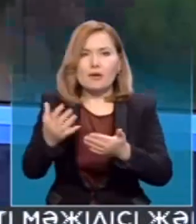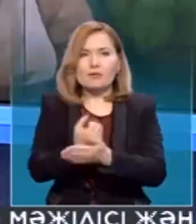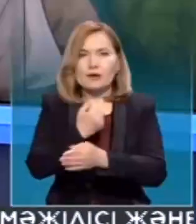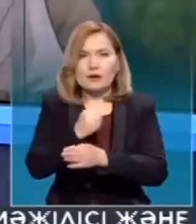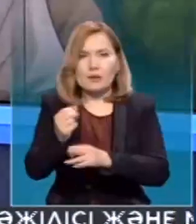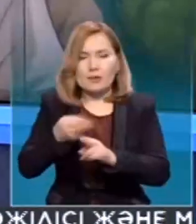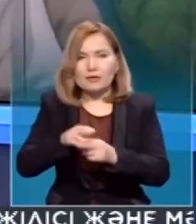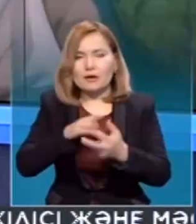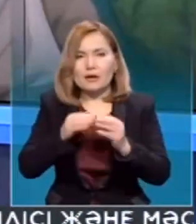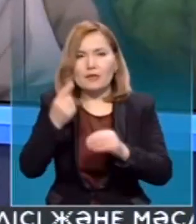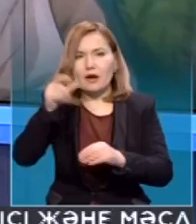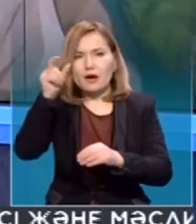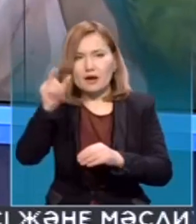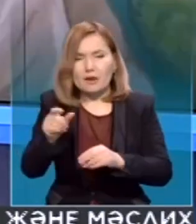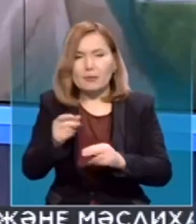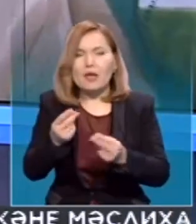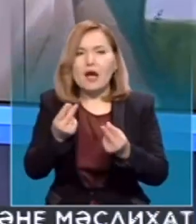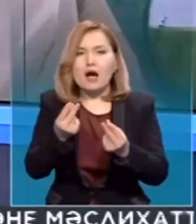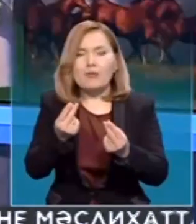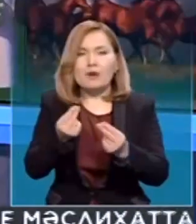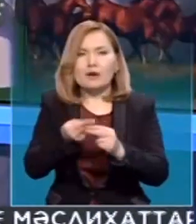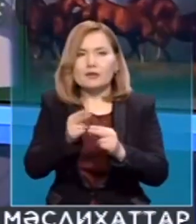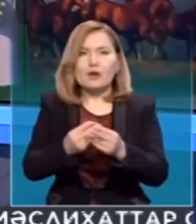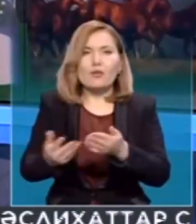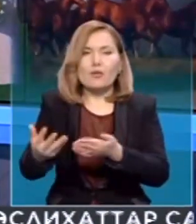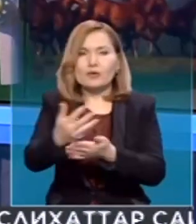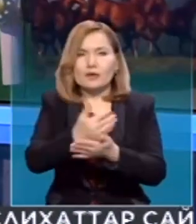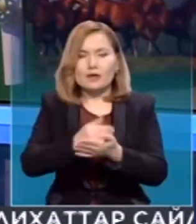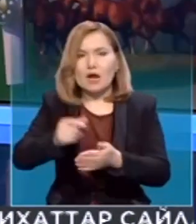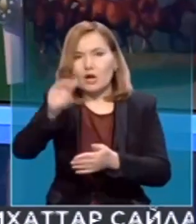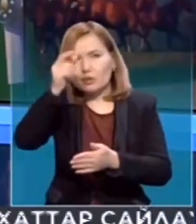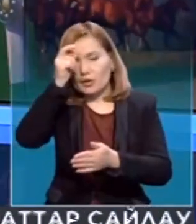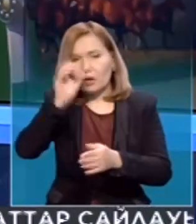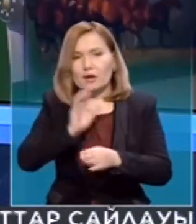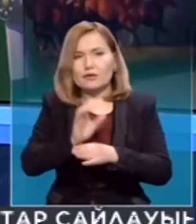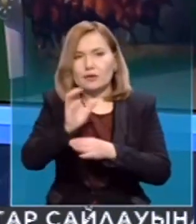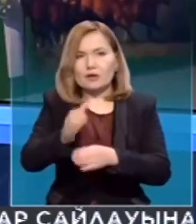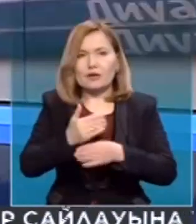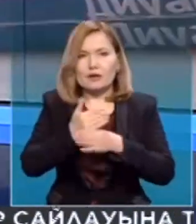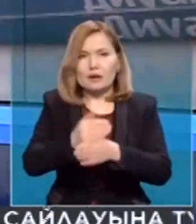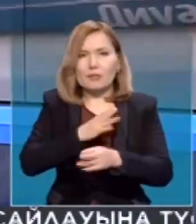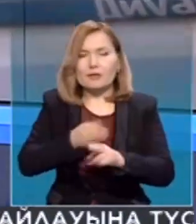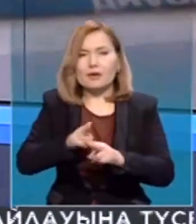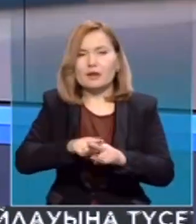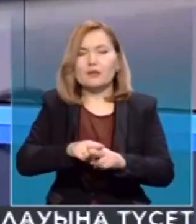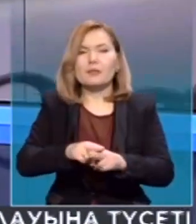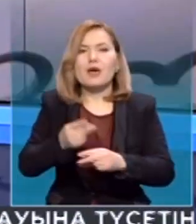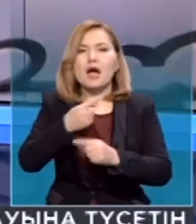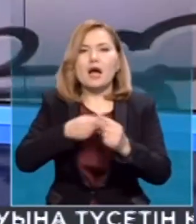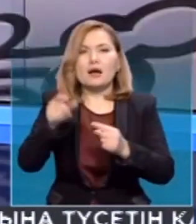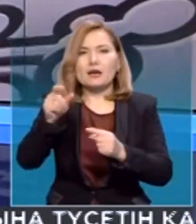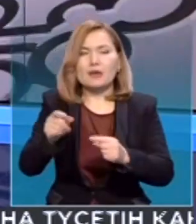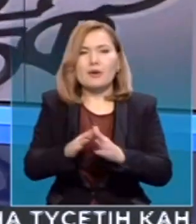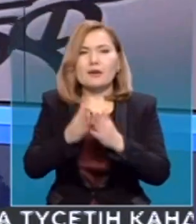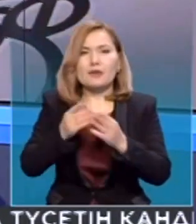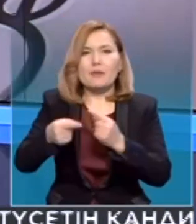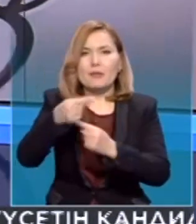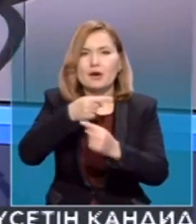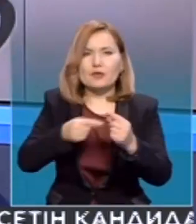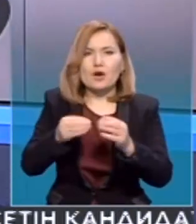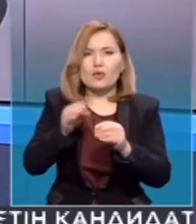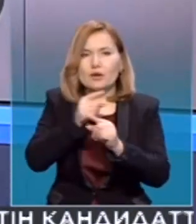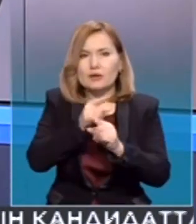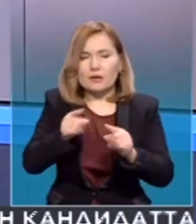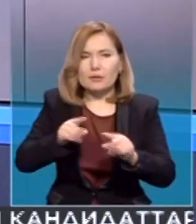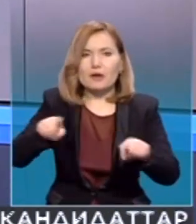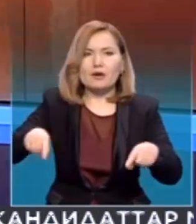комикс авторы кітаптан түскен қаржысының бір бөлігін Түркияға көмек ретінде жолдамақ. Ал тағы бір кәсіпкердің кітап бизнесі 10 жылдан